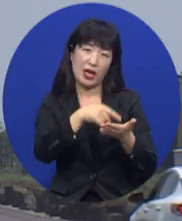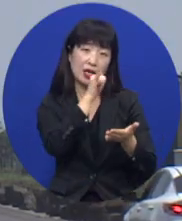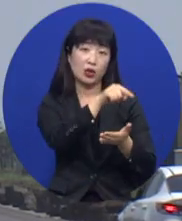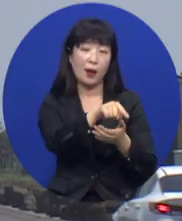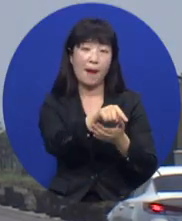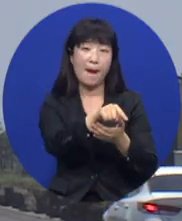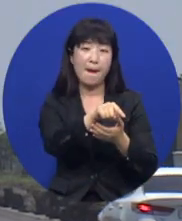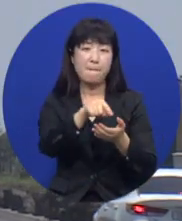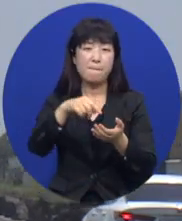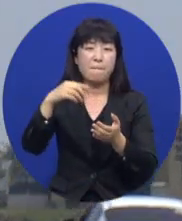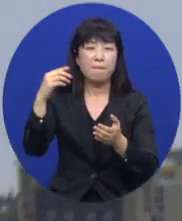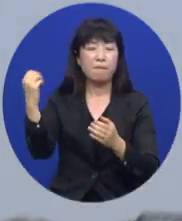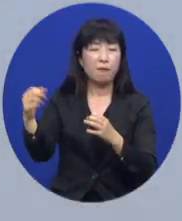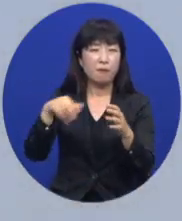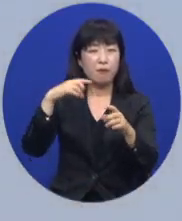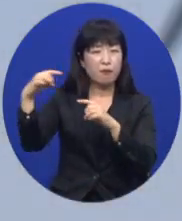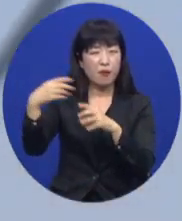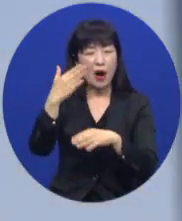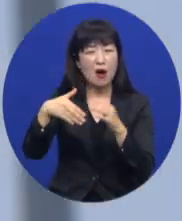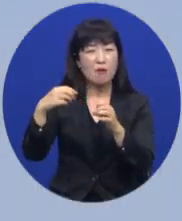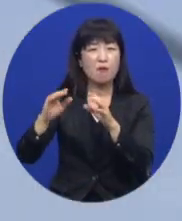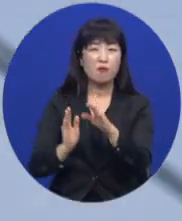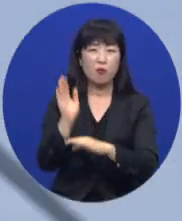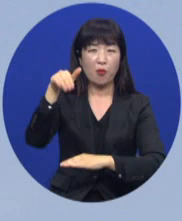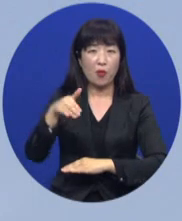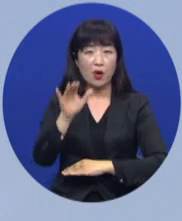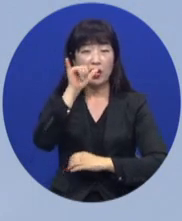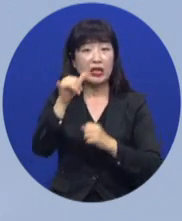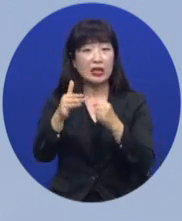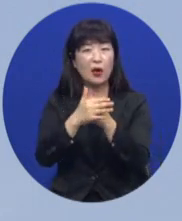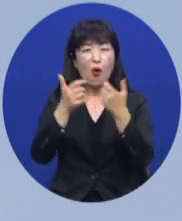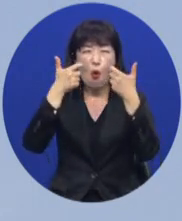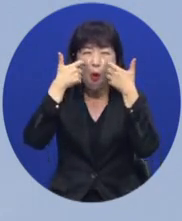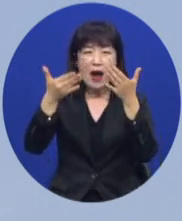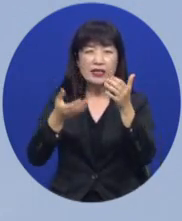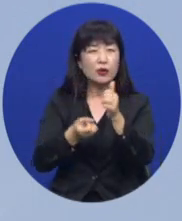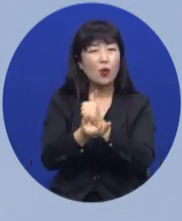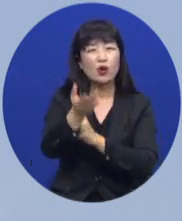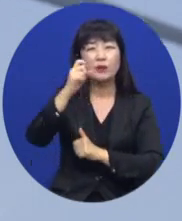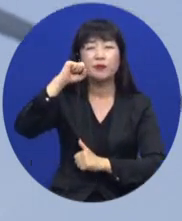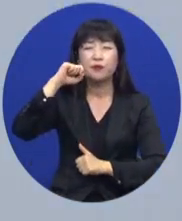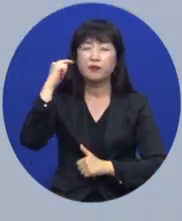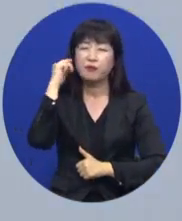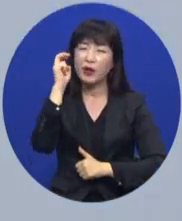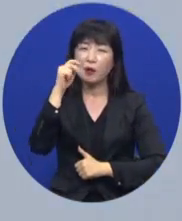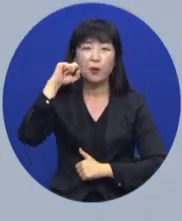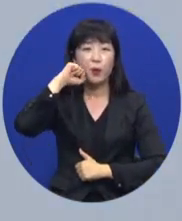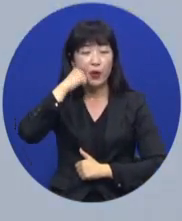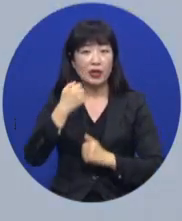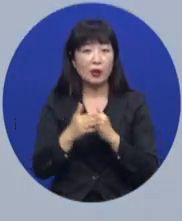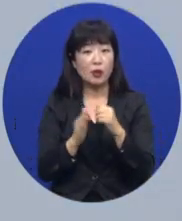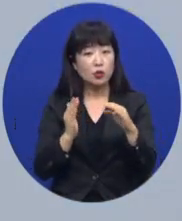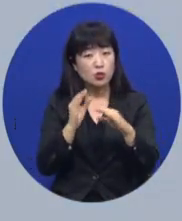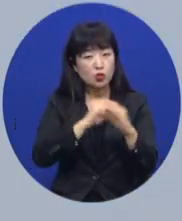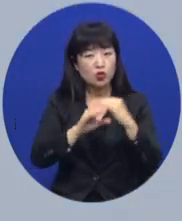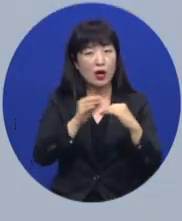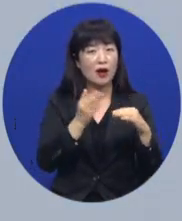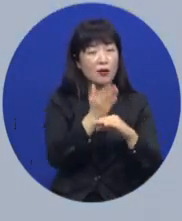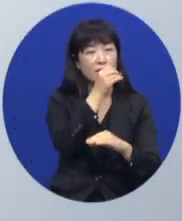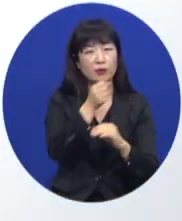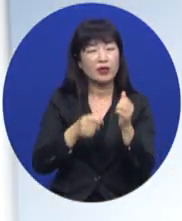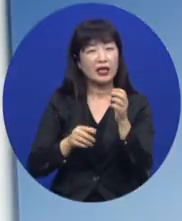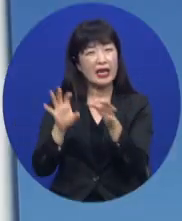풍력은 바람에 따라 전력 생산량이 둘중 날 쭉 하다 보니 정확한 공급을 예측하기 힘들어 초과 공급이 수시로 발생하기